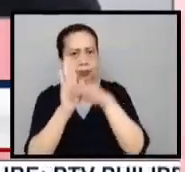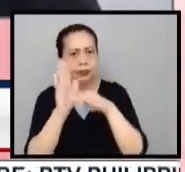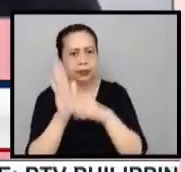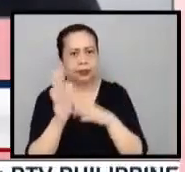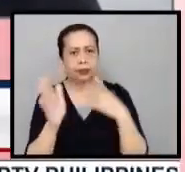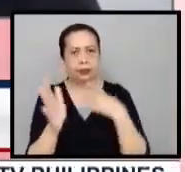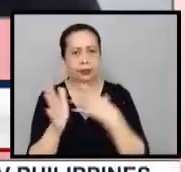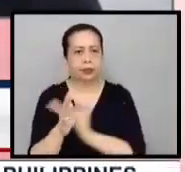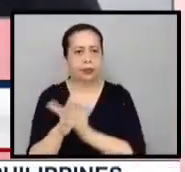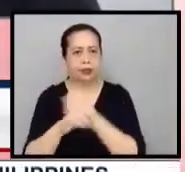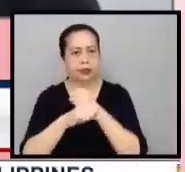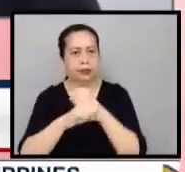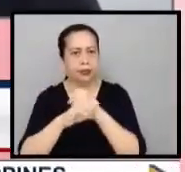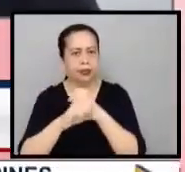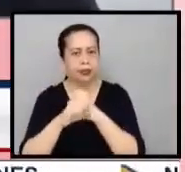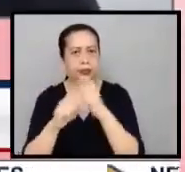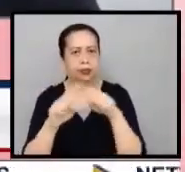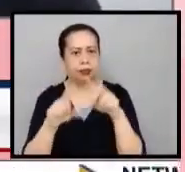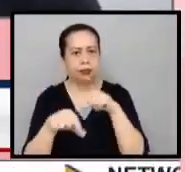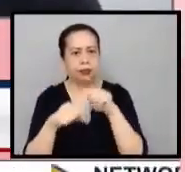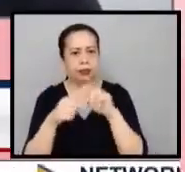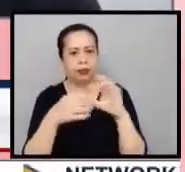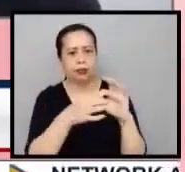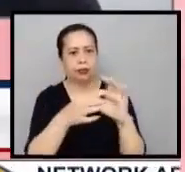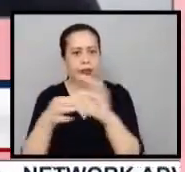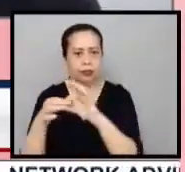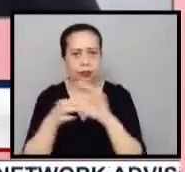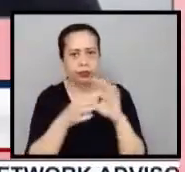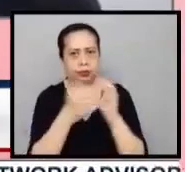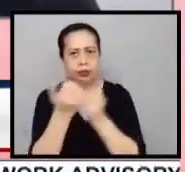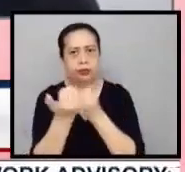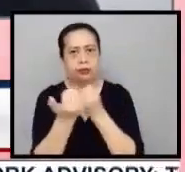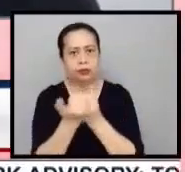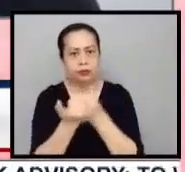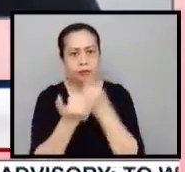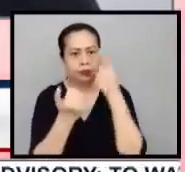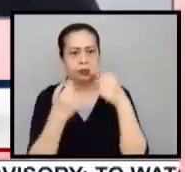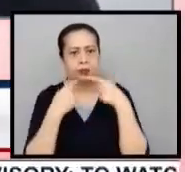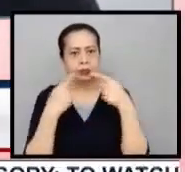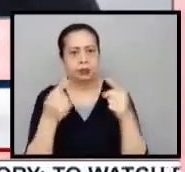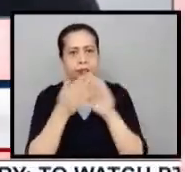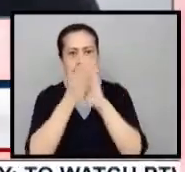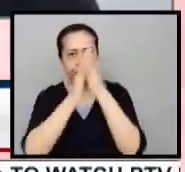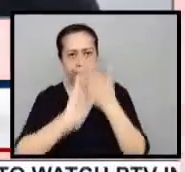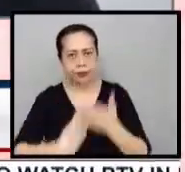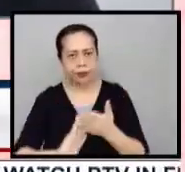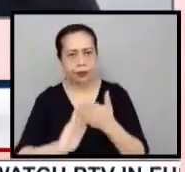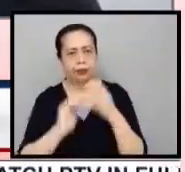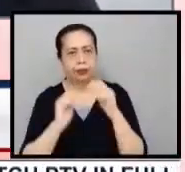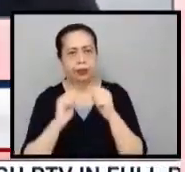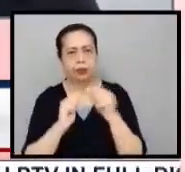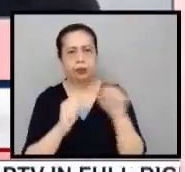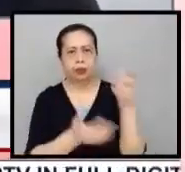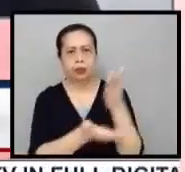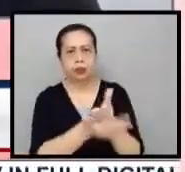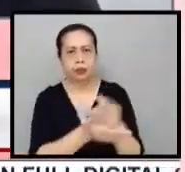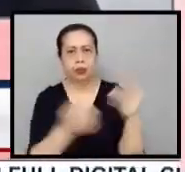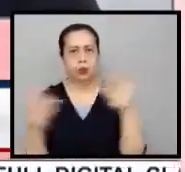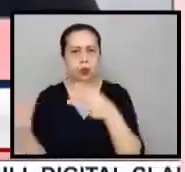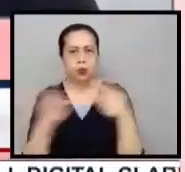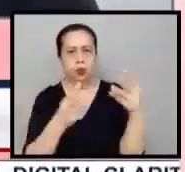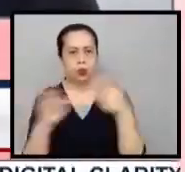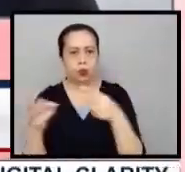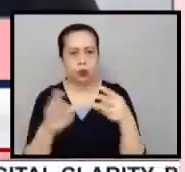para makakuha ng national solidarity support para sa Declaration of Peace and Cessation of War. Ito yung tinatawag na DPCW,